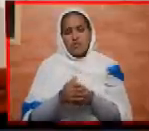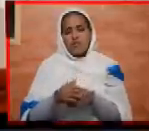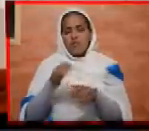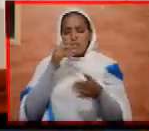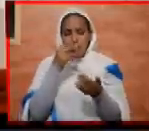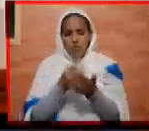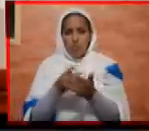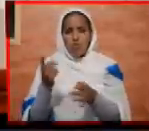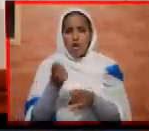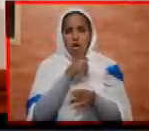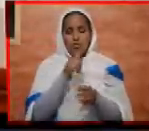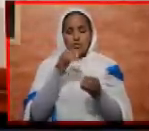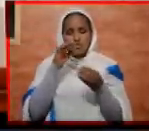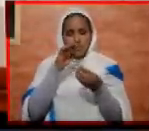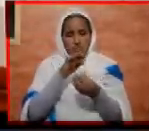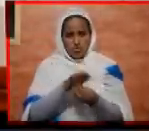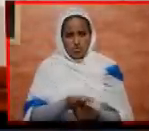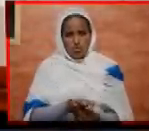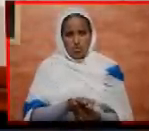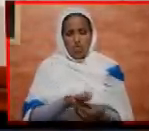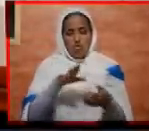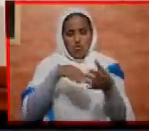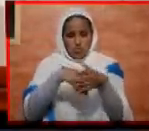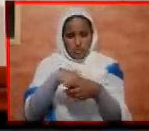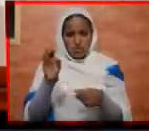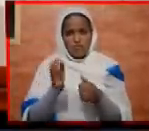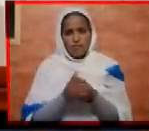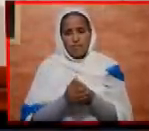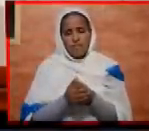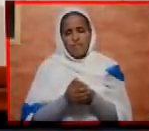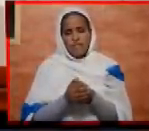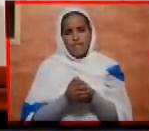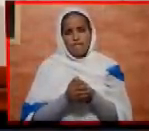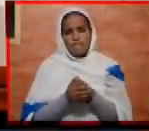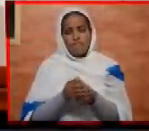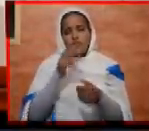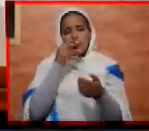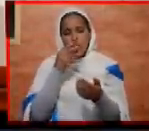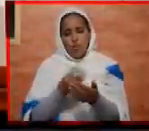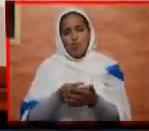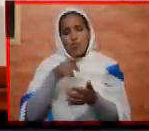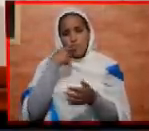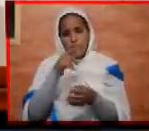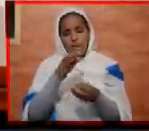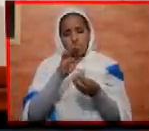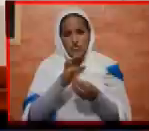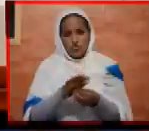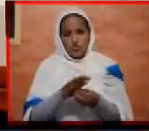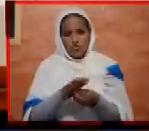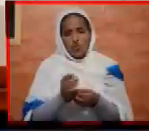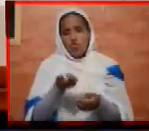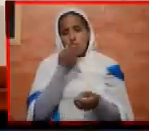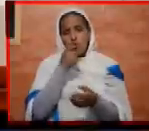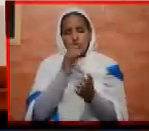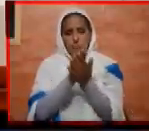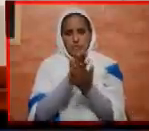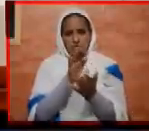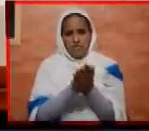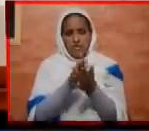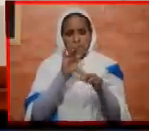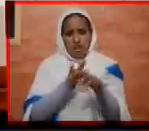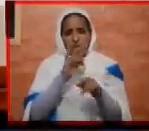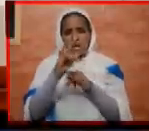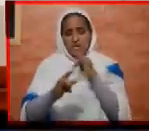በጣም ይጠቅማል። ሁለቱንም መማር በተለይ በህፃንነቱ ጊዜ አስቀድሞ ወደ ዘመናዊ